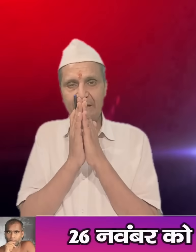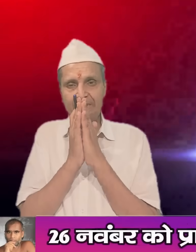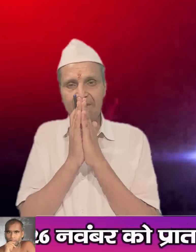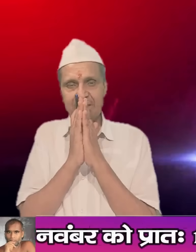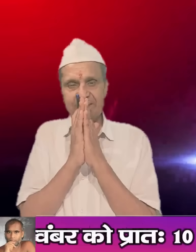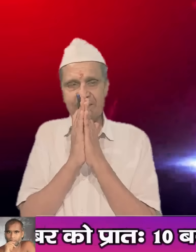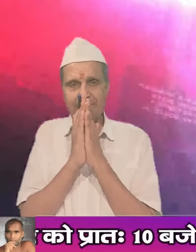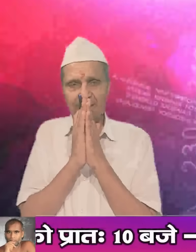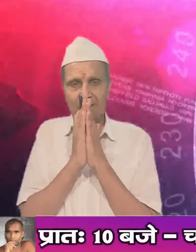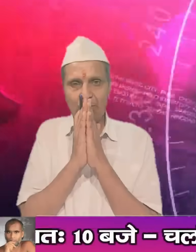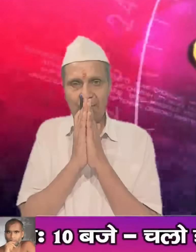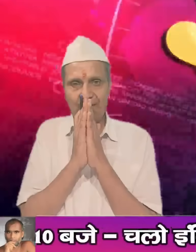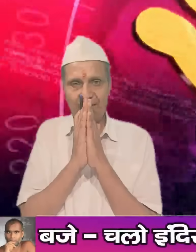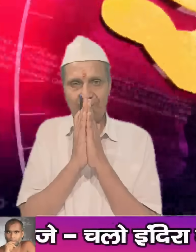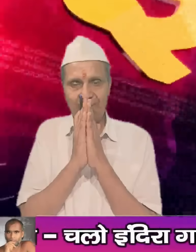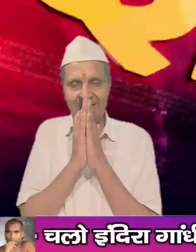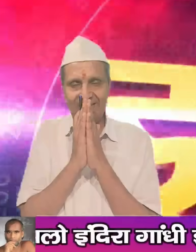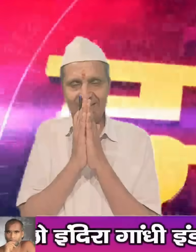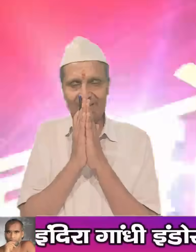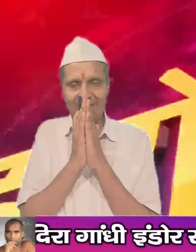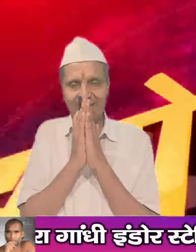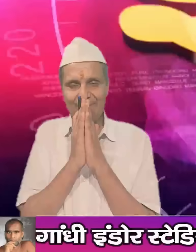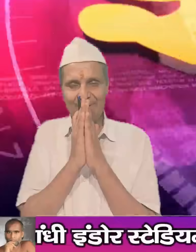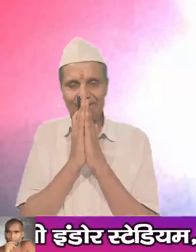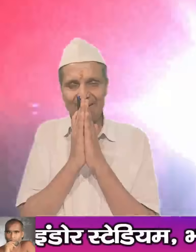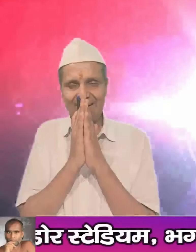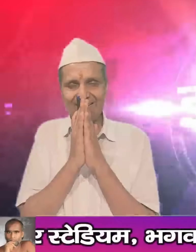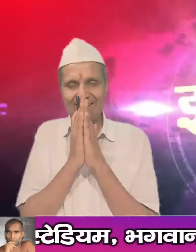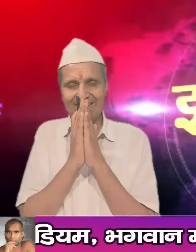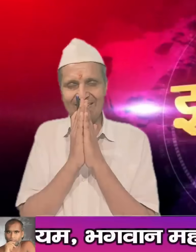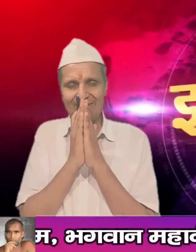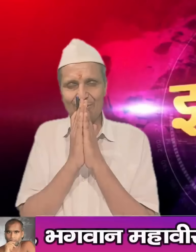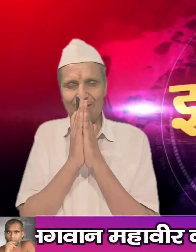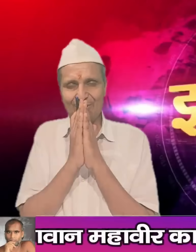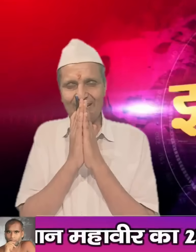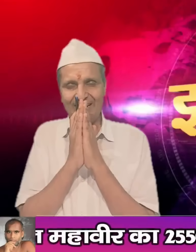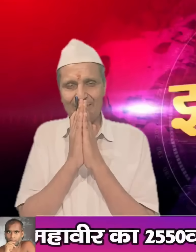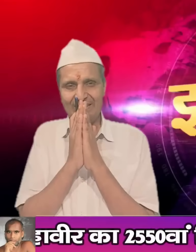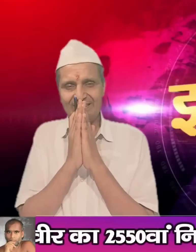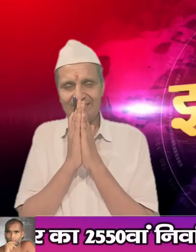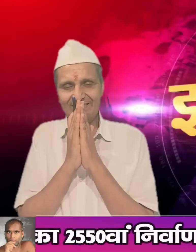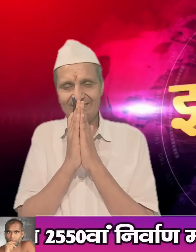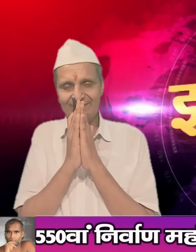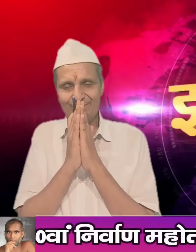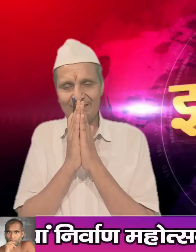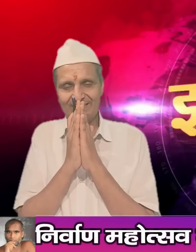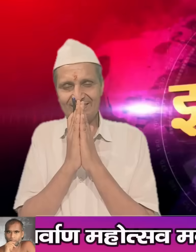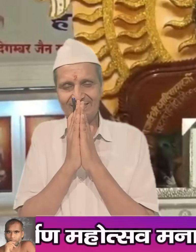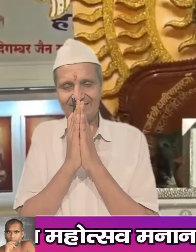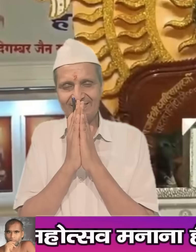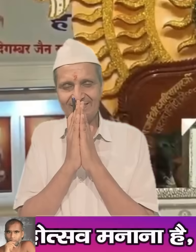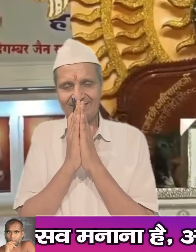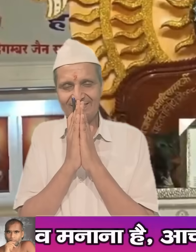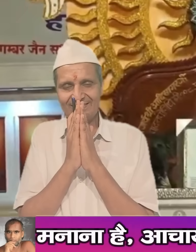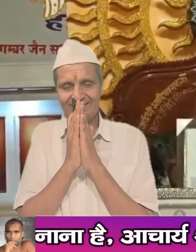सोशल मीडिया पर जैन समाज के सबसे लोकप्रिय जैन न्यूज चैनल चैनल महालक्ष्मी की ओर से आज खास दिन सुबह सुबह 8 बजे बस